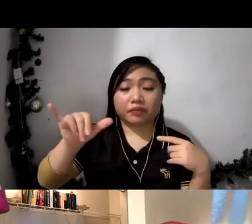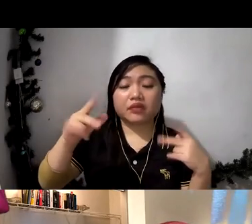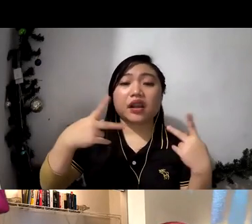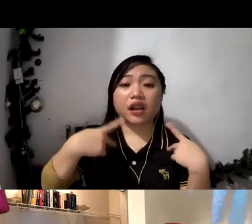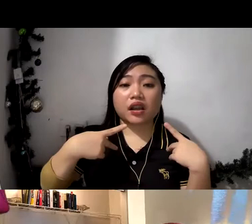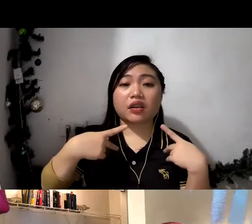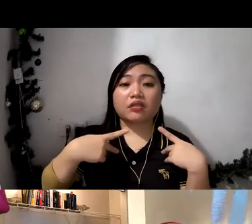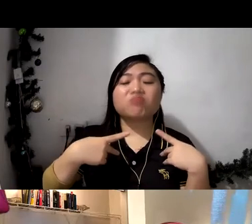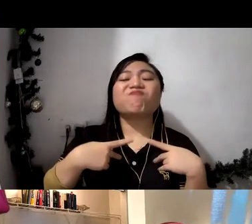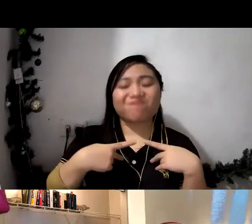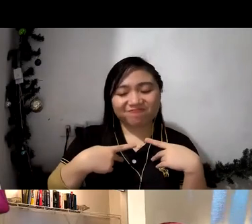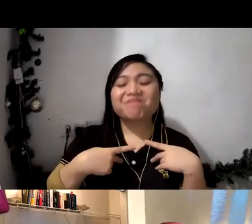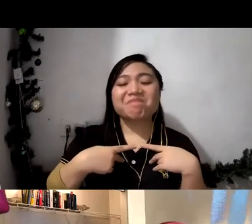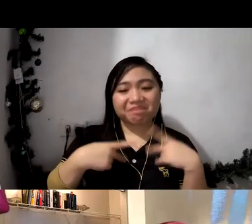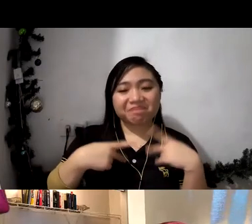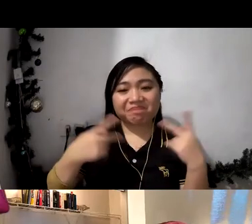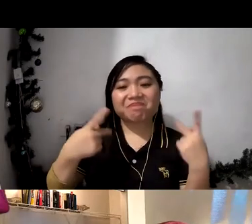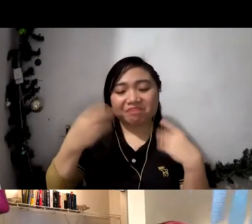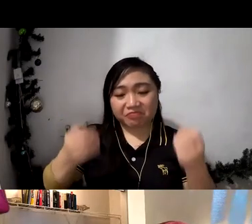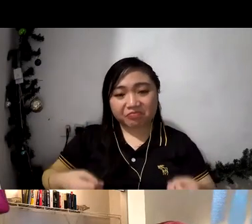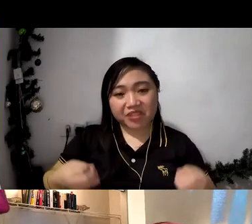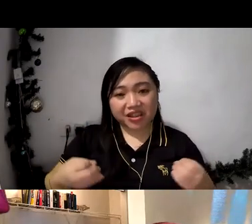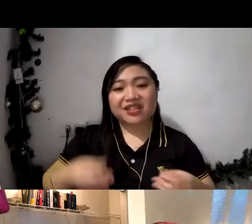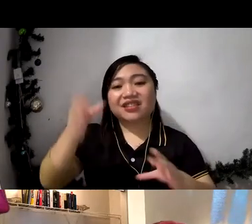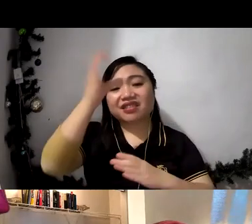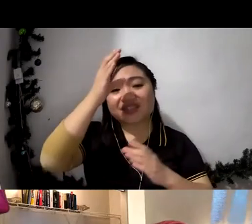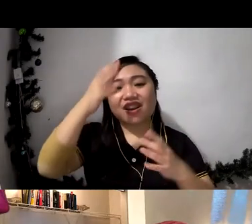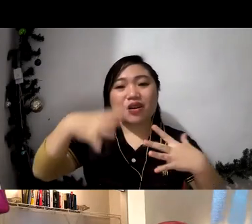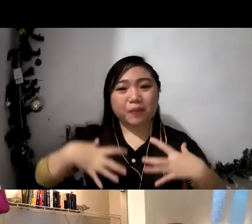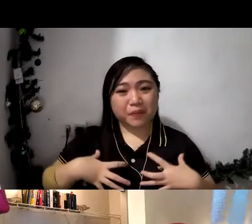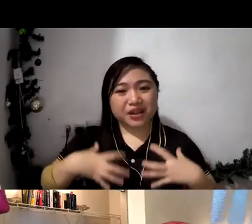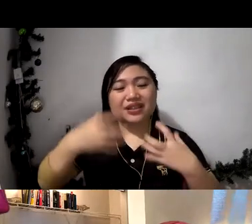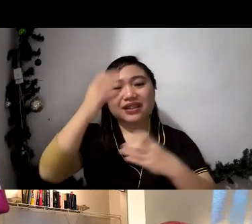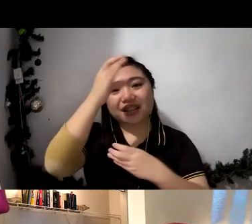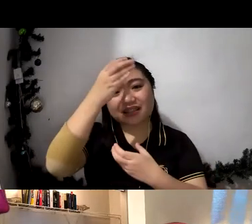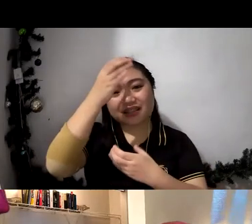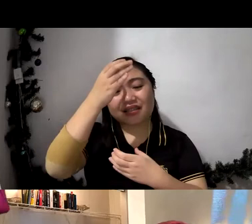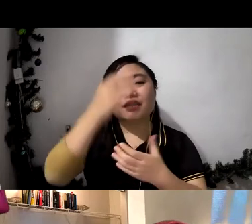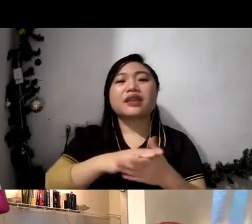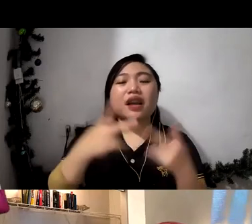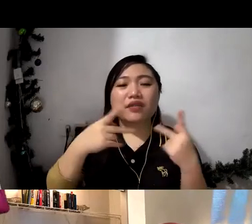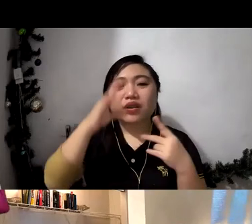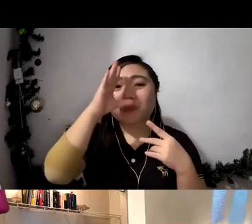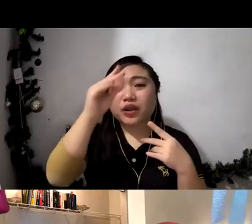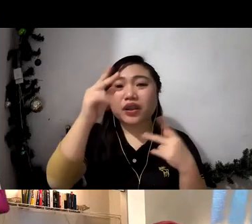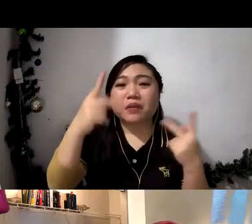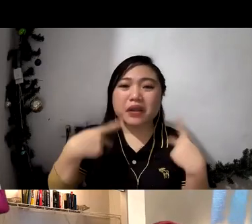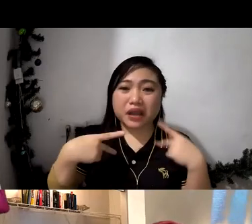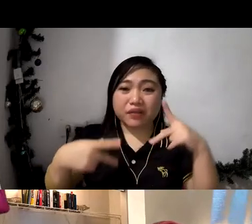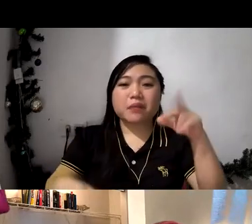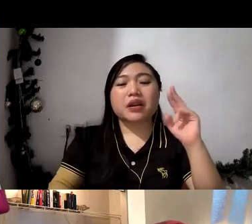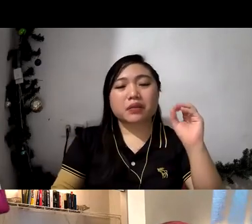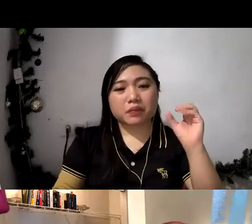kanyang ovarian cancer, no? And then yung breast cancer, no? Sa mga lalaki, ganun naman yung sa prostate cancer.